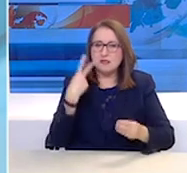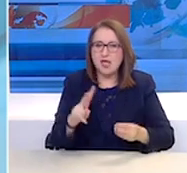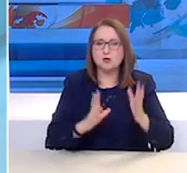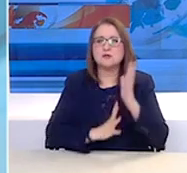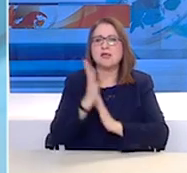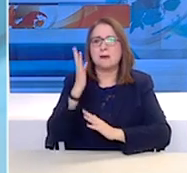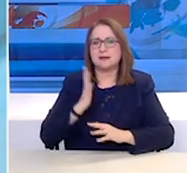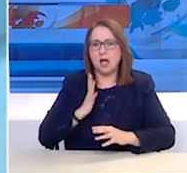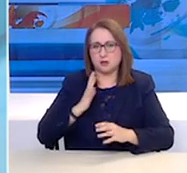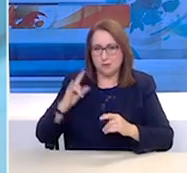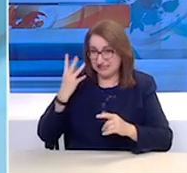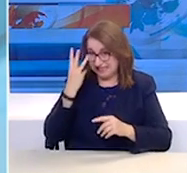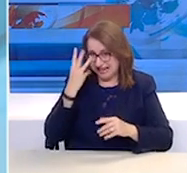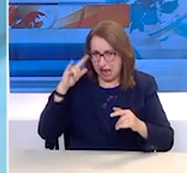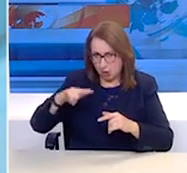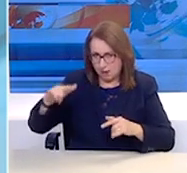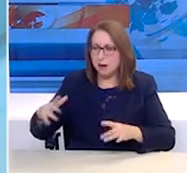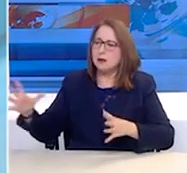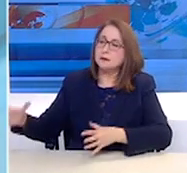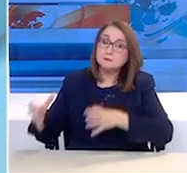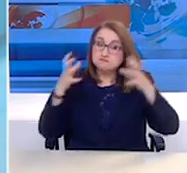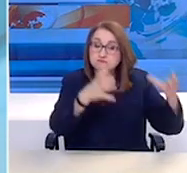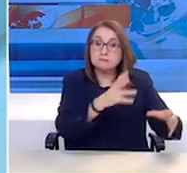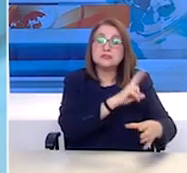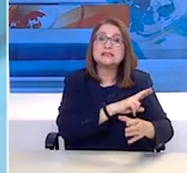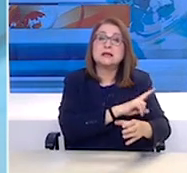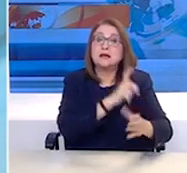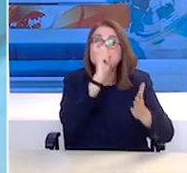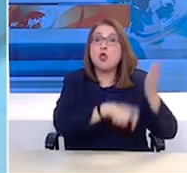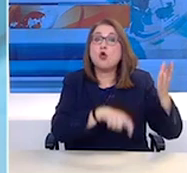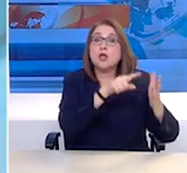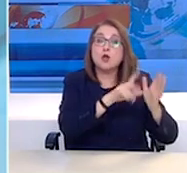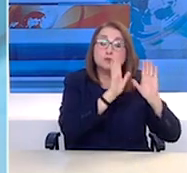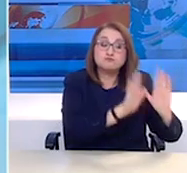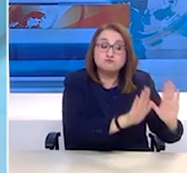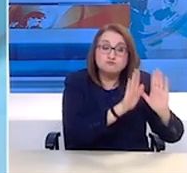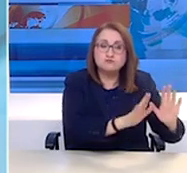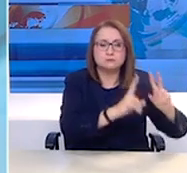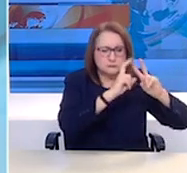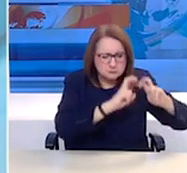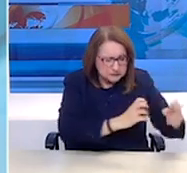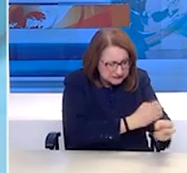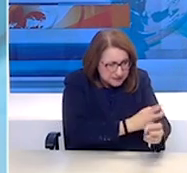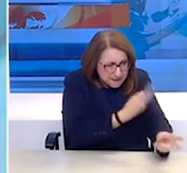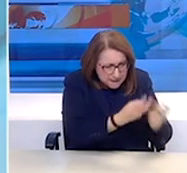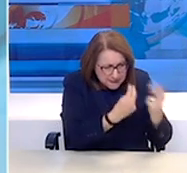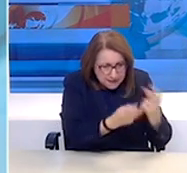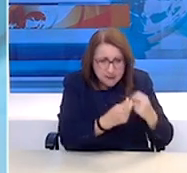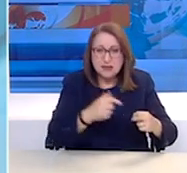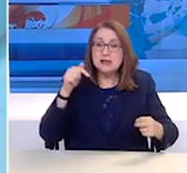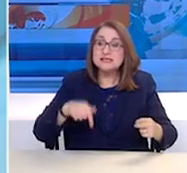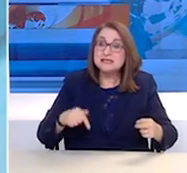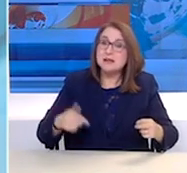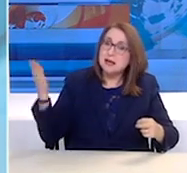ξενοδοχεία, υποβλήθηκαν σε τεστ και τα αποτελέσματά τους σήμερα ήταν όλα αρνητικά. Σήμερα έφτασαν 41 άτομα από το Κατάρ, 134 από τη